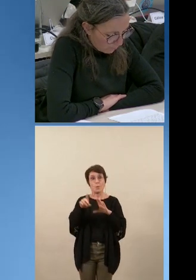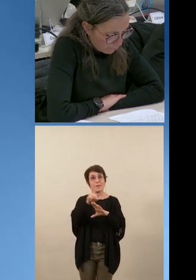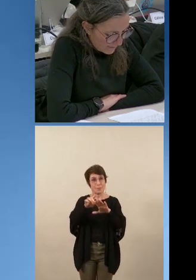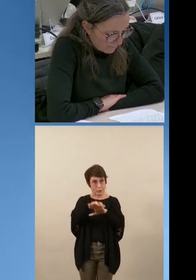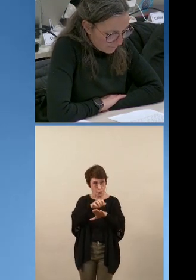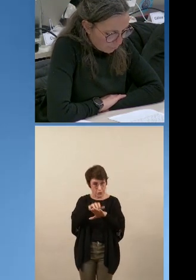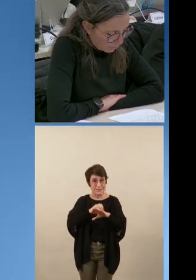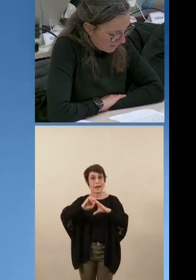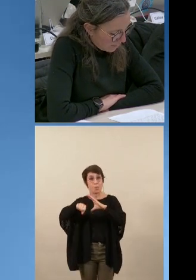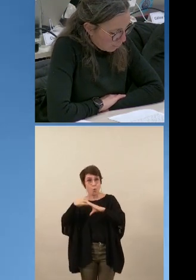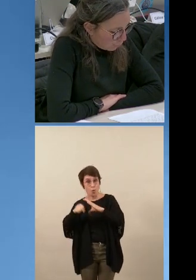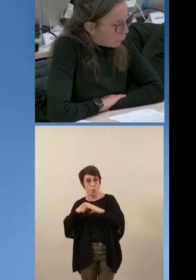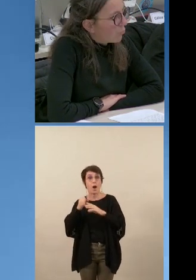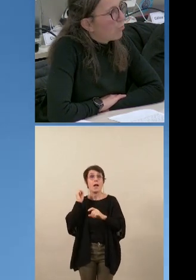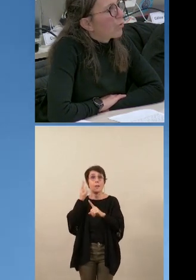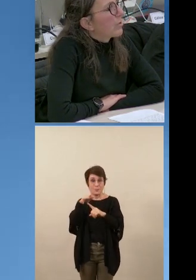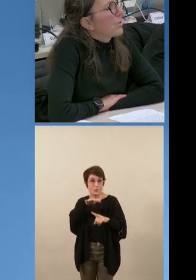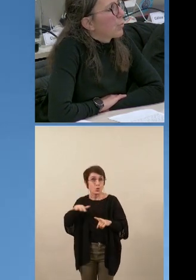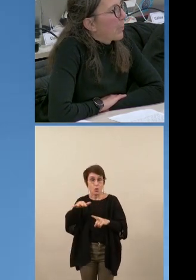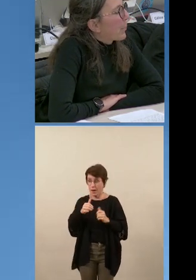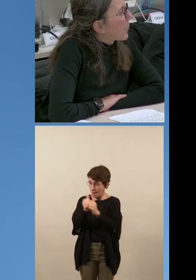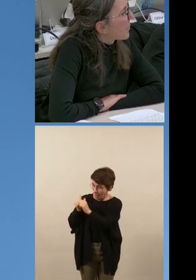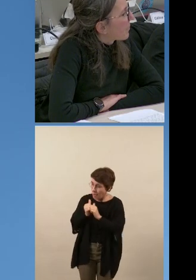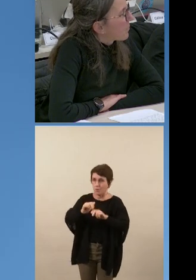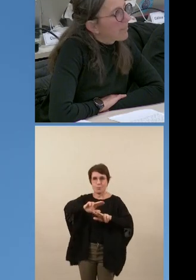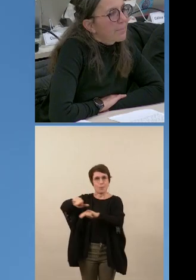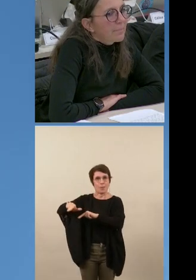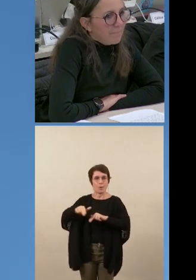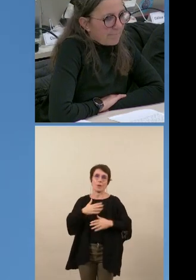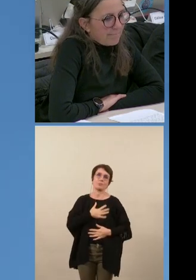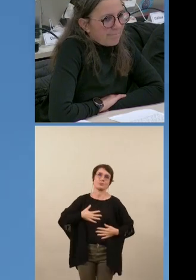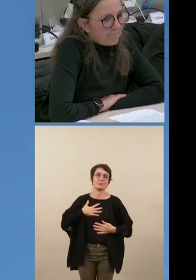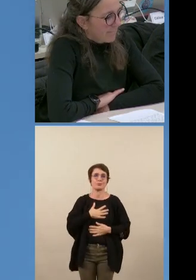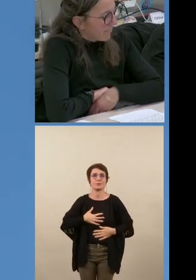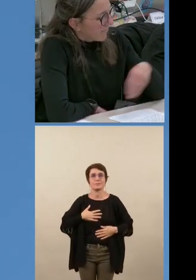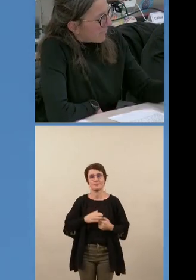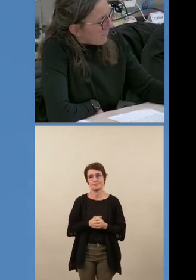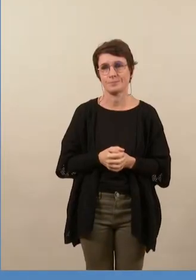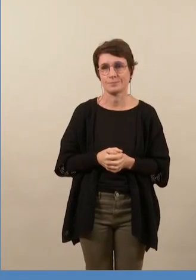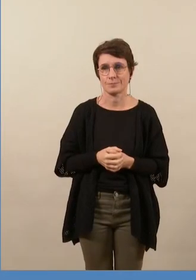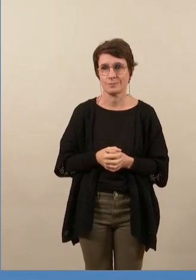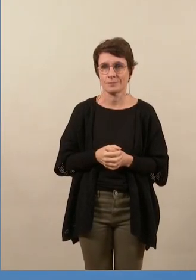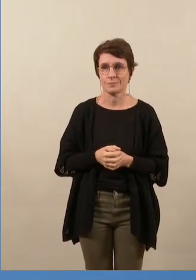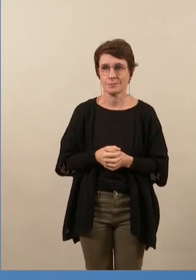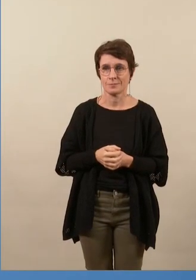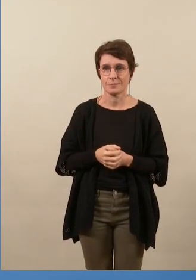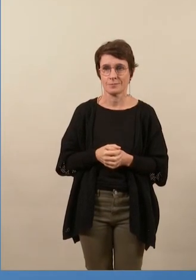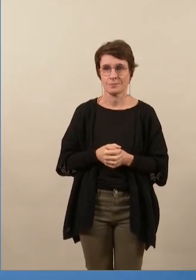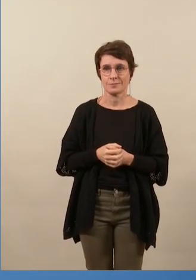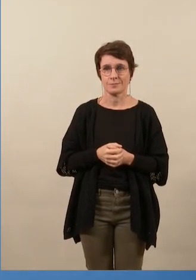Pôle emploi et la Mission Locale ce dont nous nous réjouissons merci